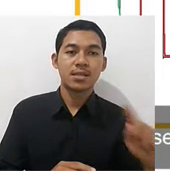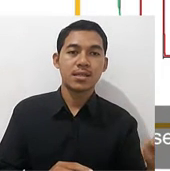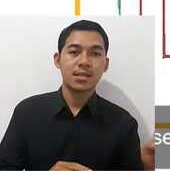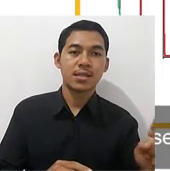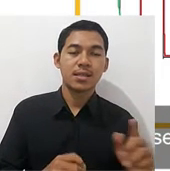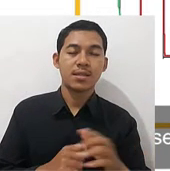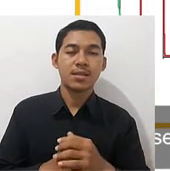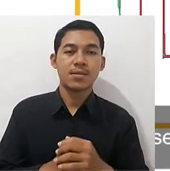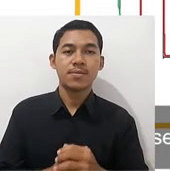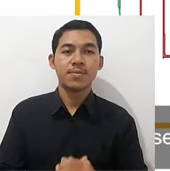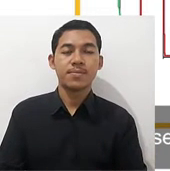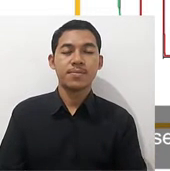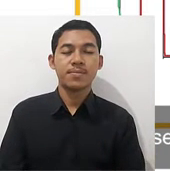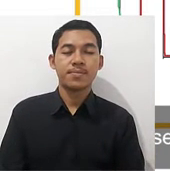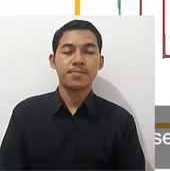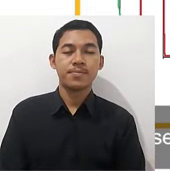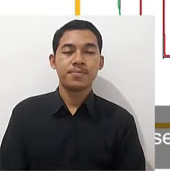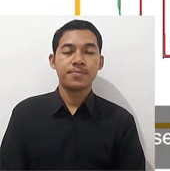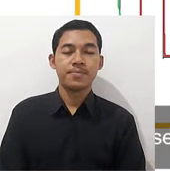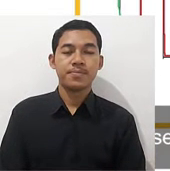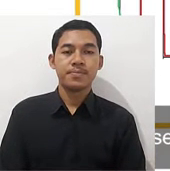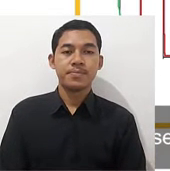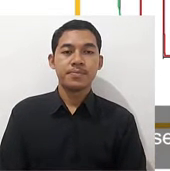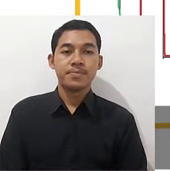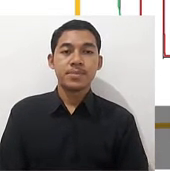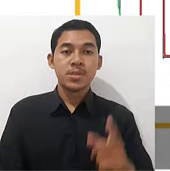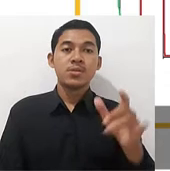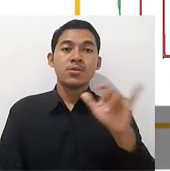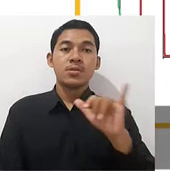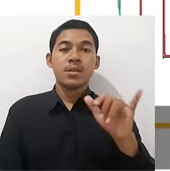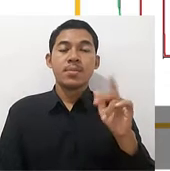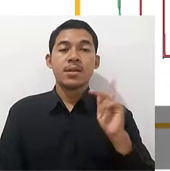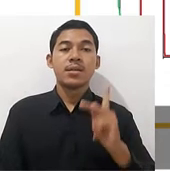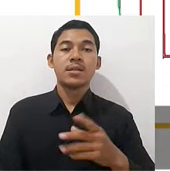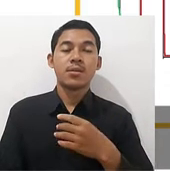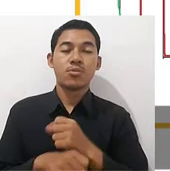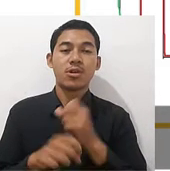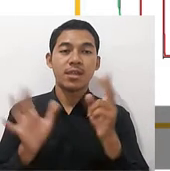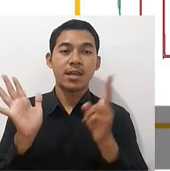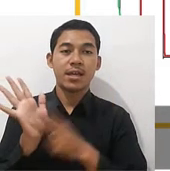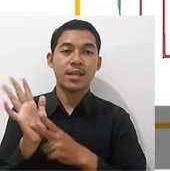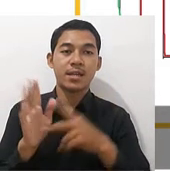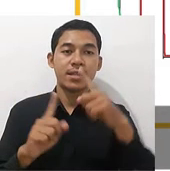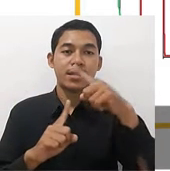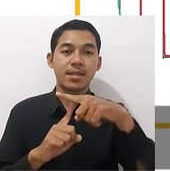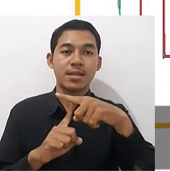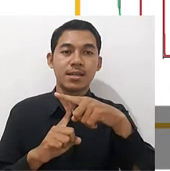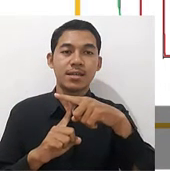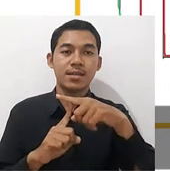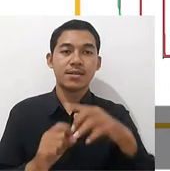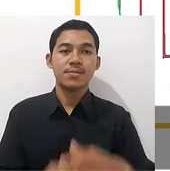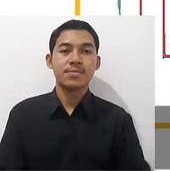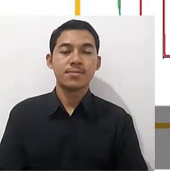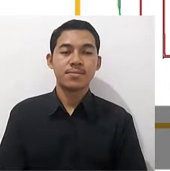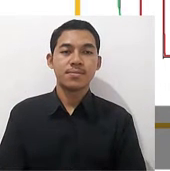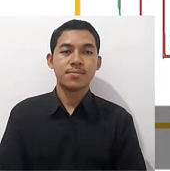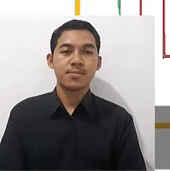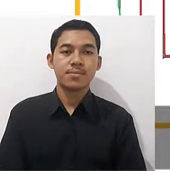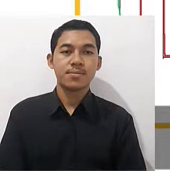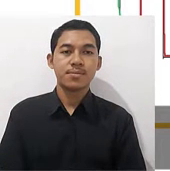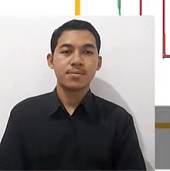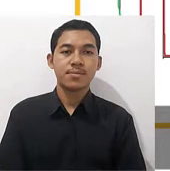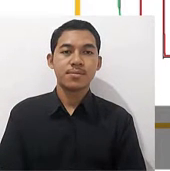Sebenarnya kalau 3 buah input kayak gini kan sebenarnya sama aja ketika kita bikin N kayak gini nih. Nah, ini misalkan N nih.